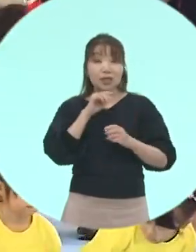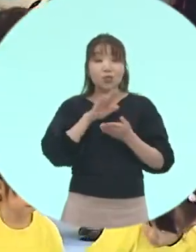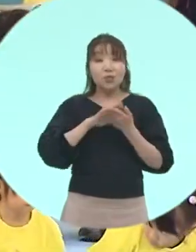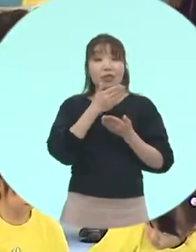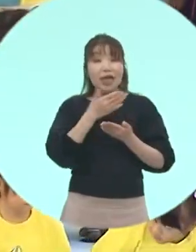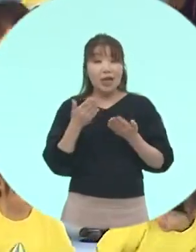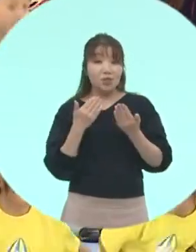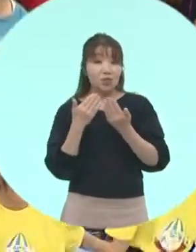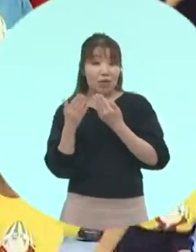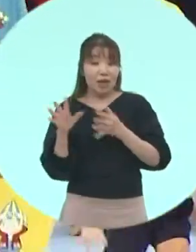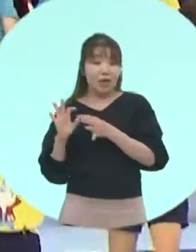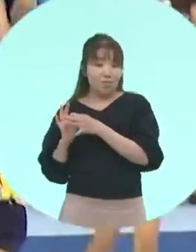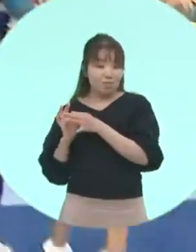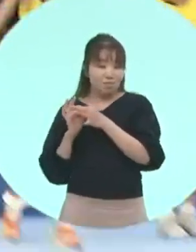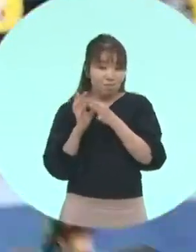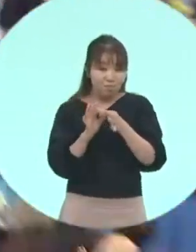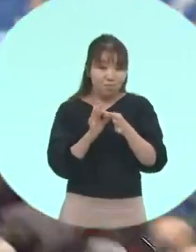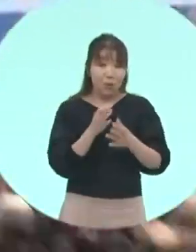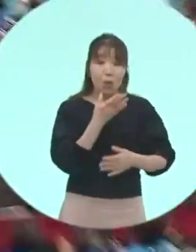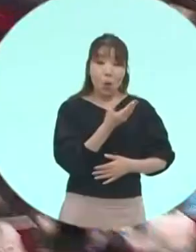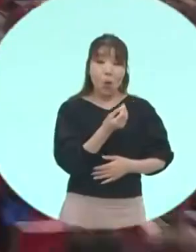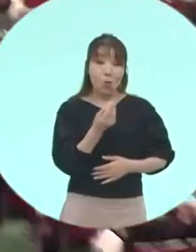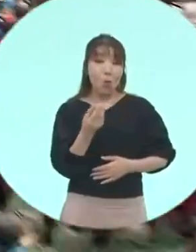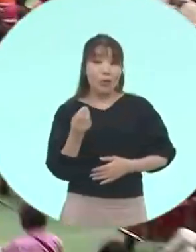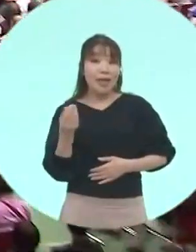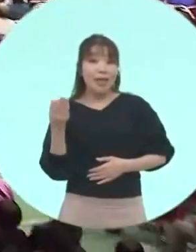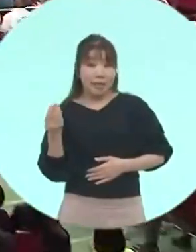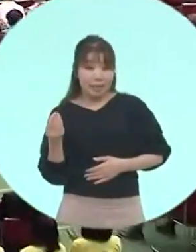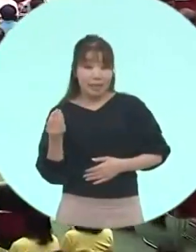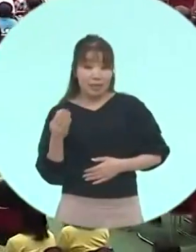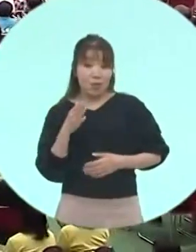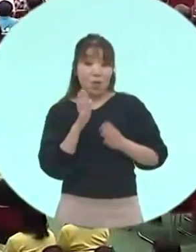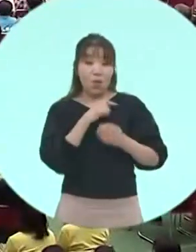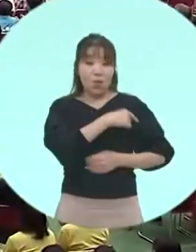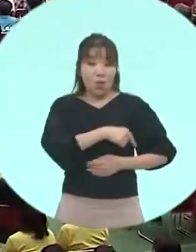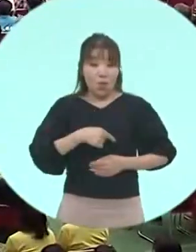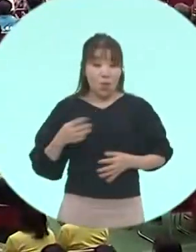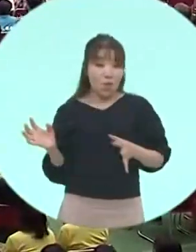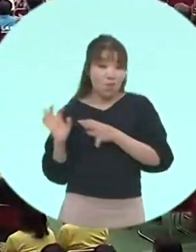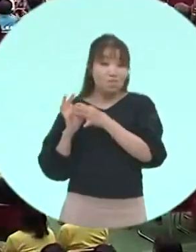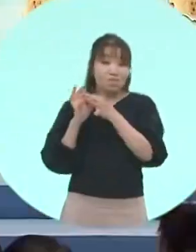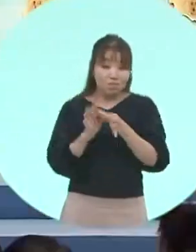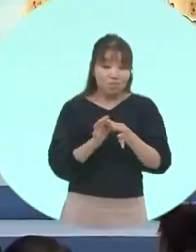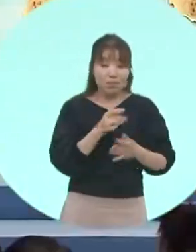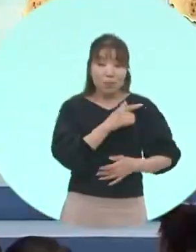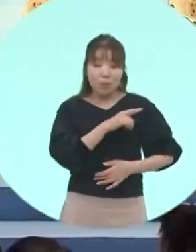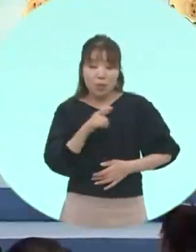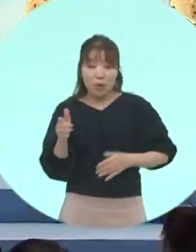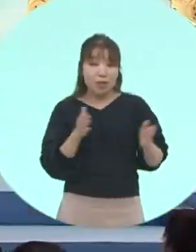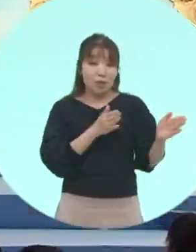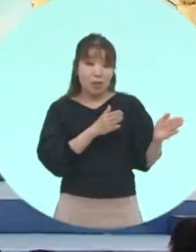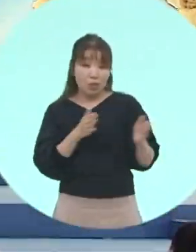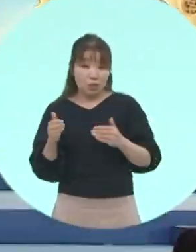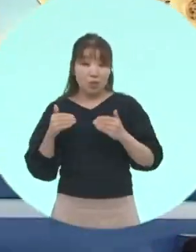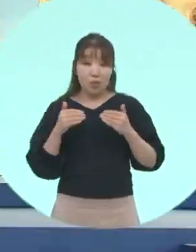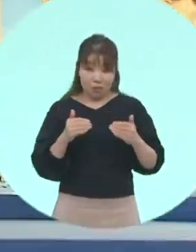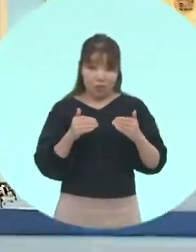清流大会から続くおもてなしの精神を引き継ぎ、さまざまな準備を行いました